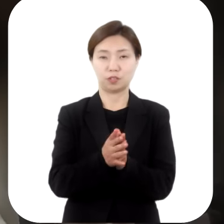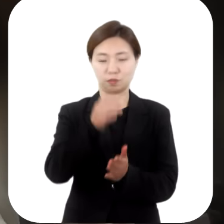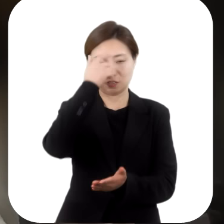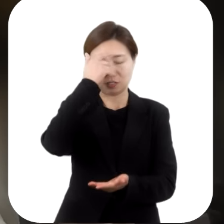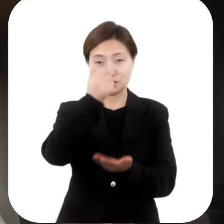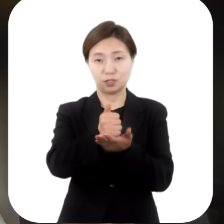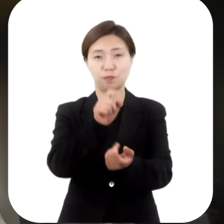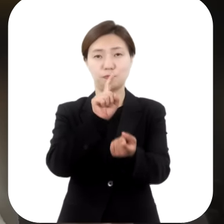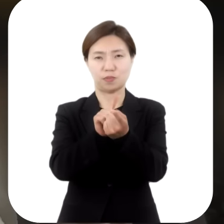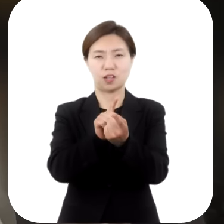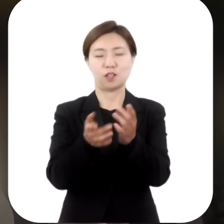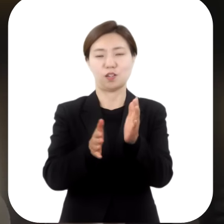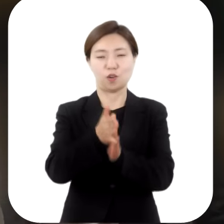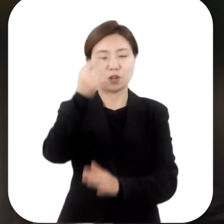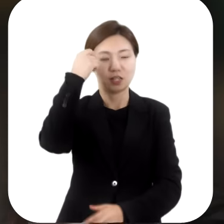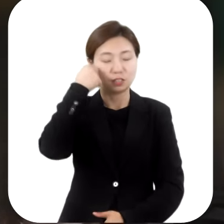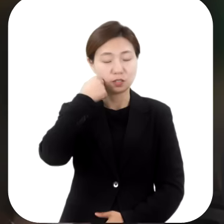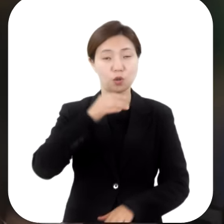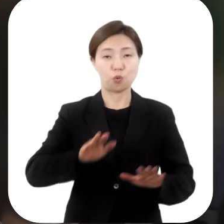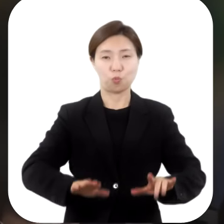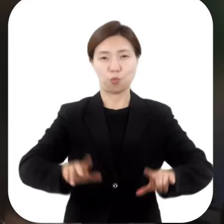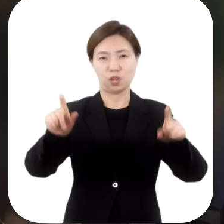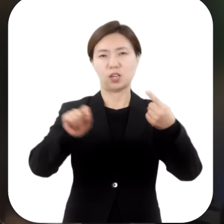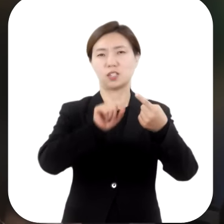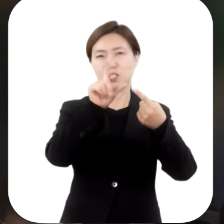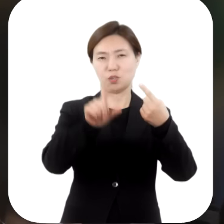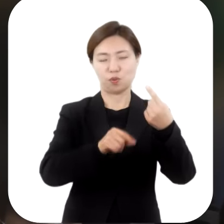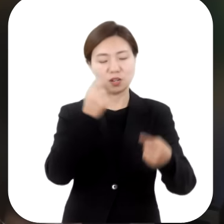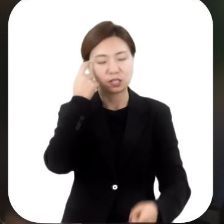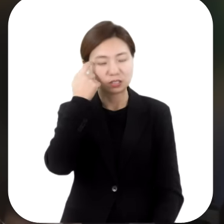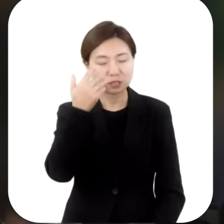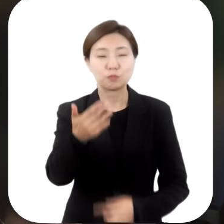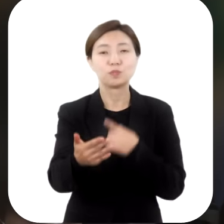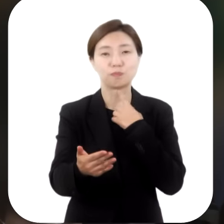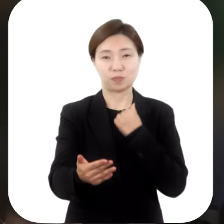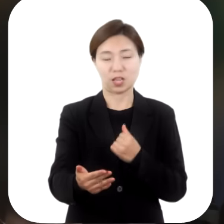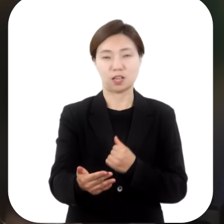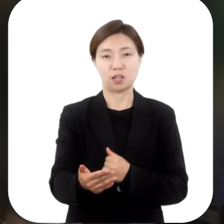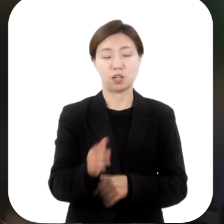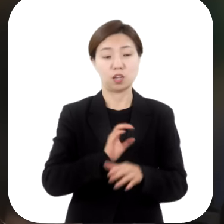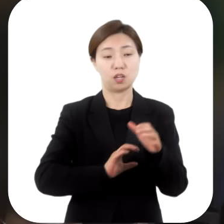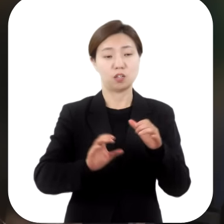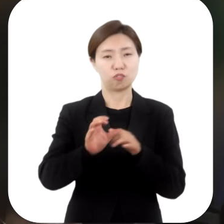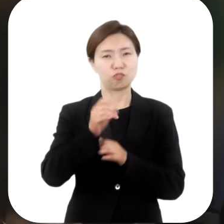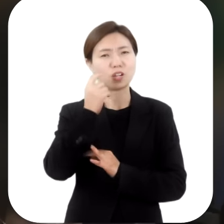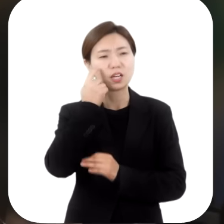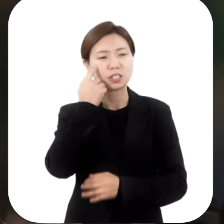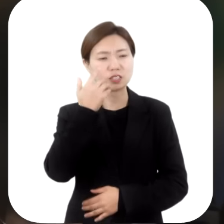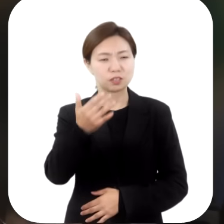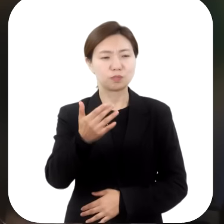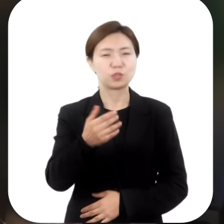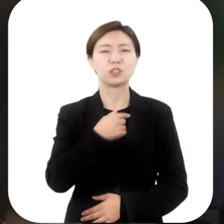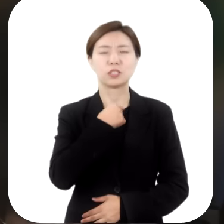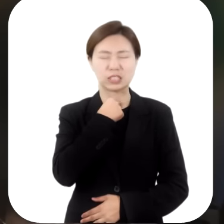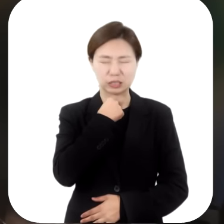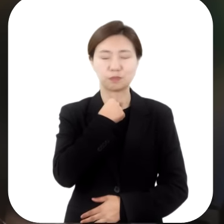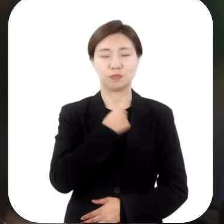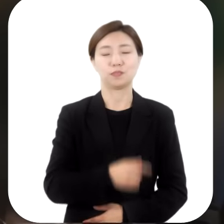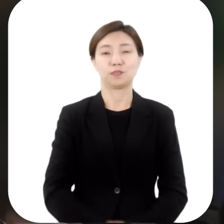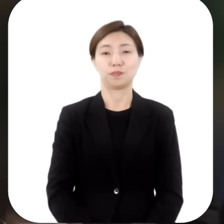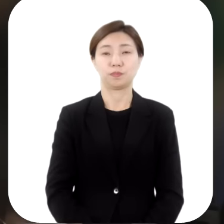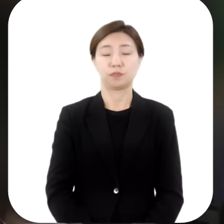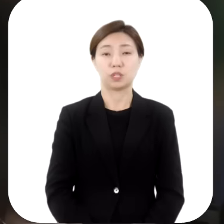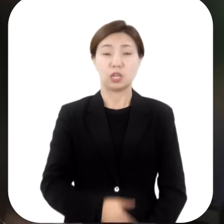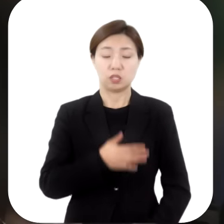이렇게 직접 뵙게 되어 영광입니다. 저는 올해 1월 달에 질문을 드린 적이 있었는데요. 추가 질문이 있어서 다시 한번 용기를 내게